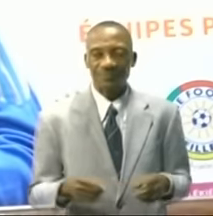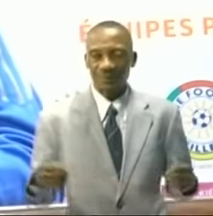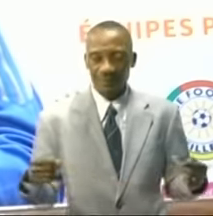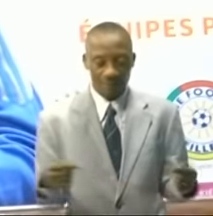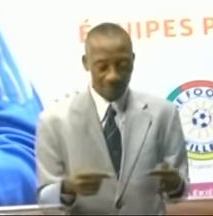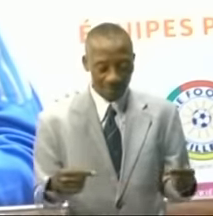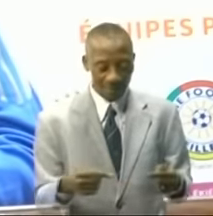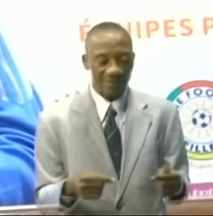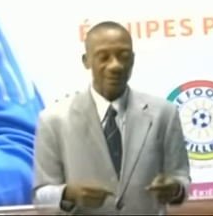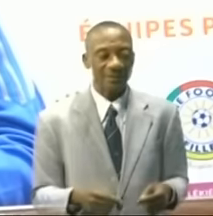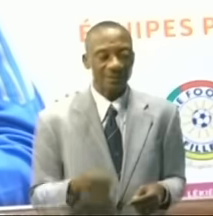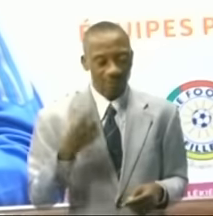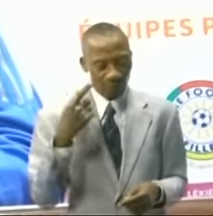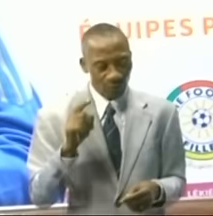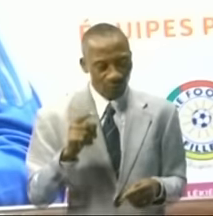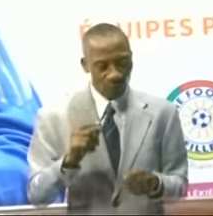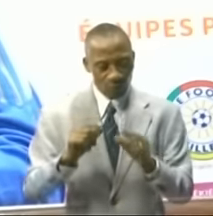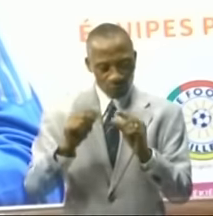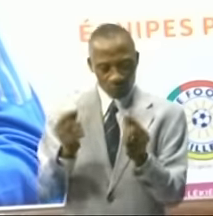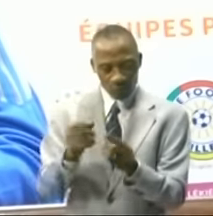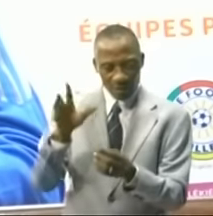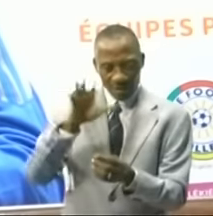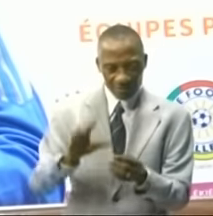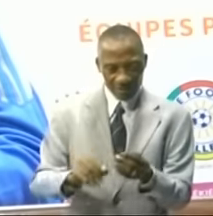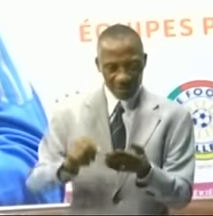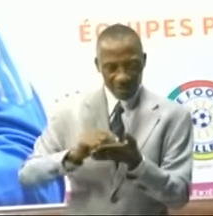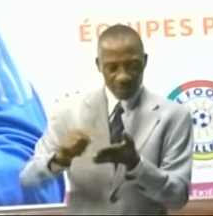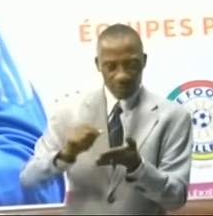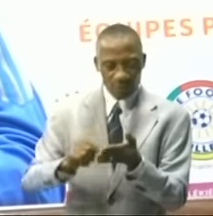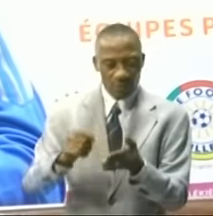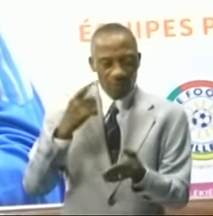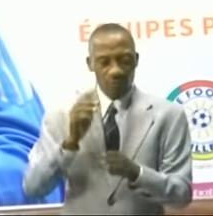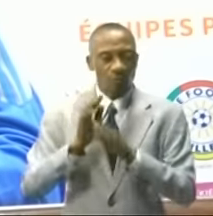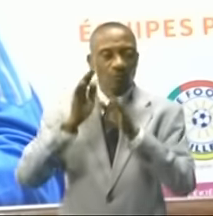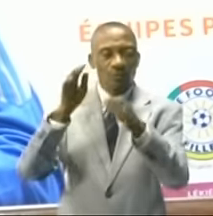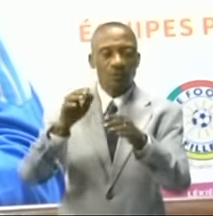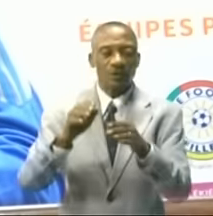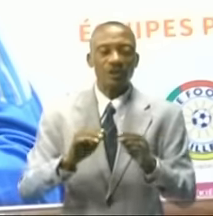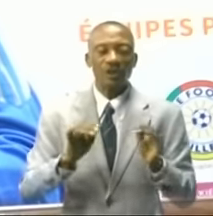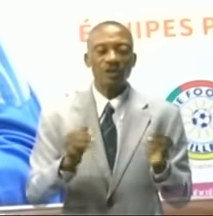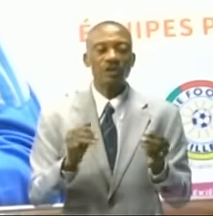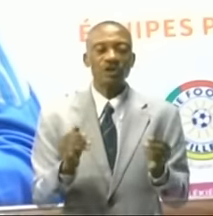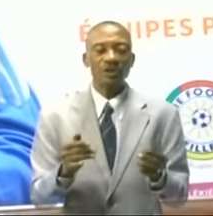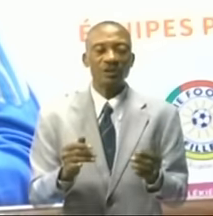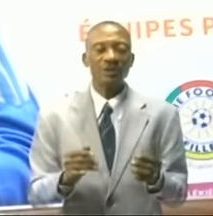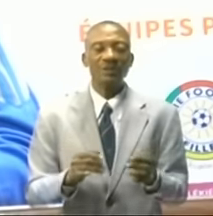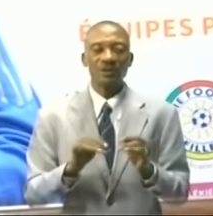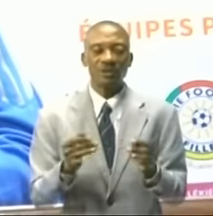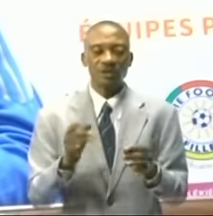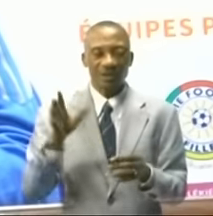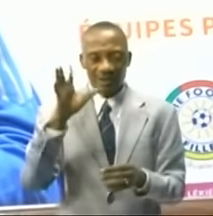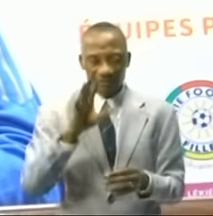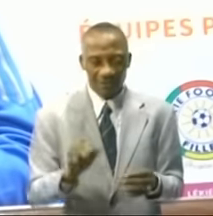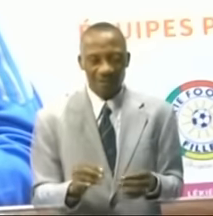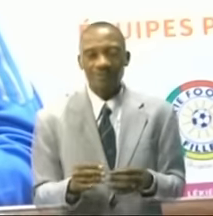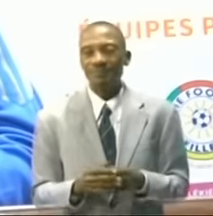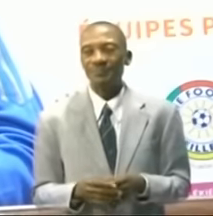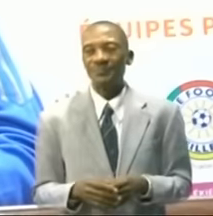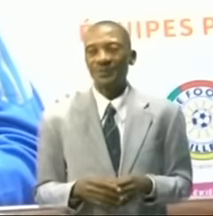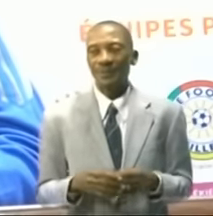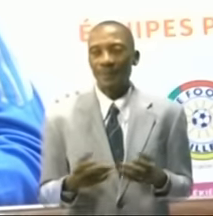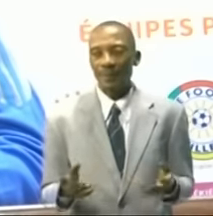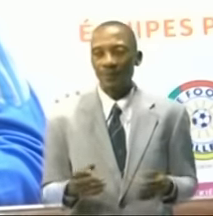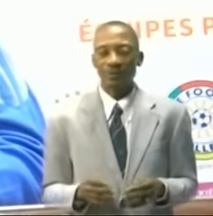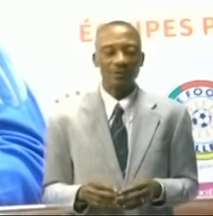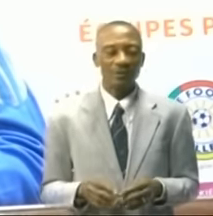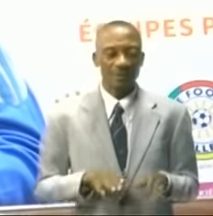d'hier, Mazembe avait toujours un avantage sur le but marqué. Donc pour nous, ça reste la même chose. Le match le plus important est celui de demain contre Mazembe. Il faut qu'il y ait du